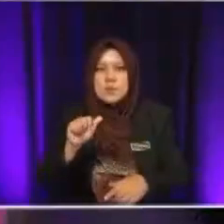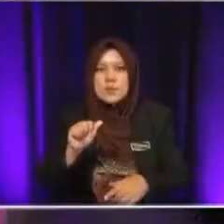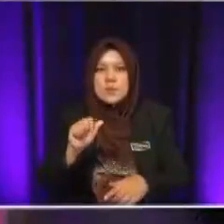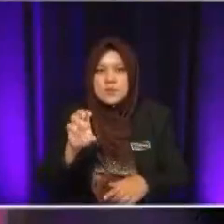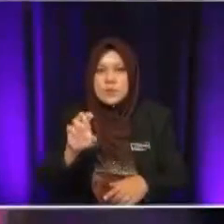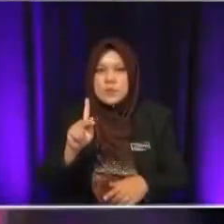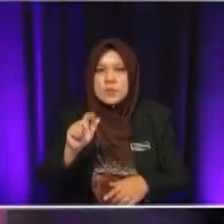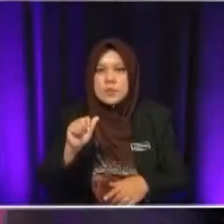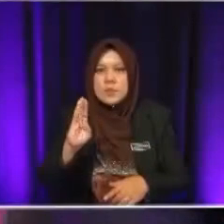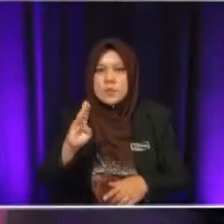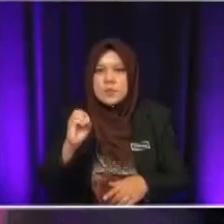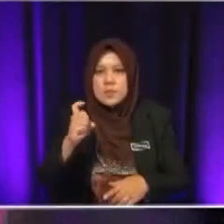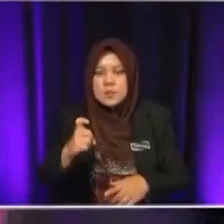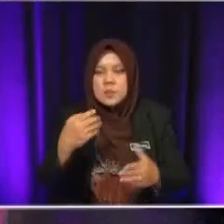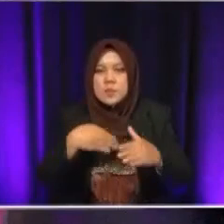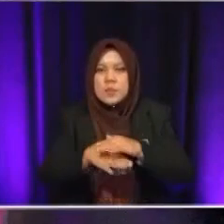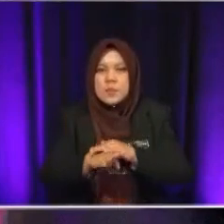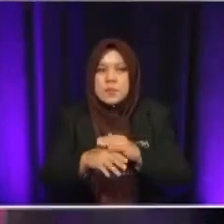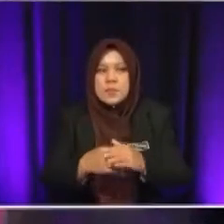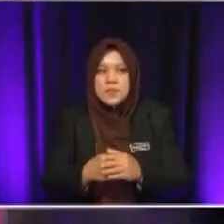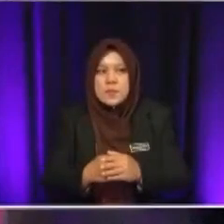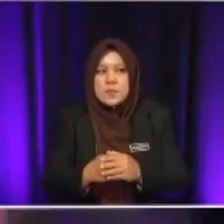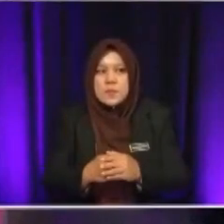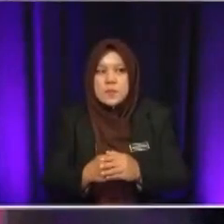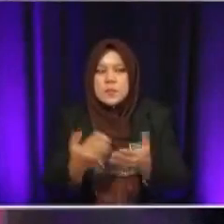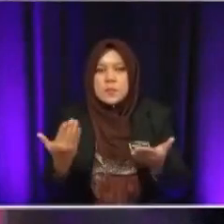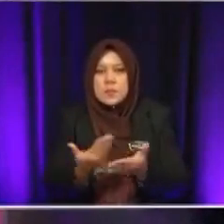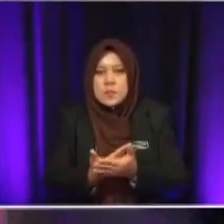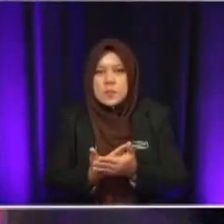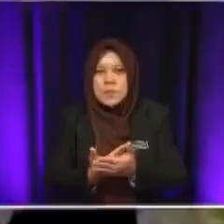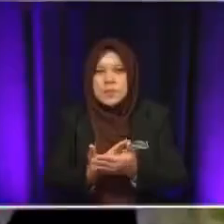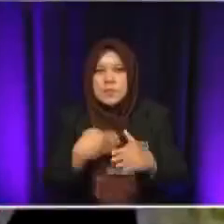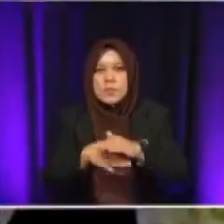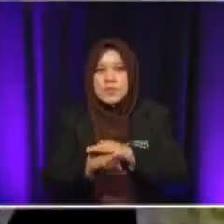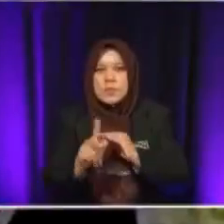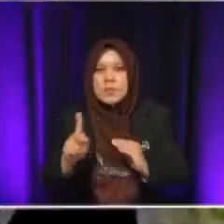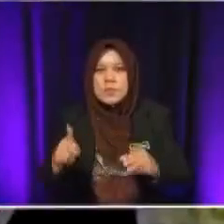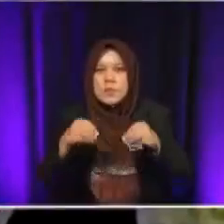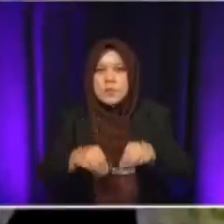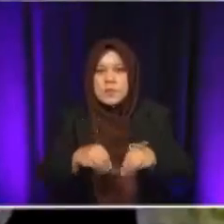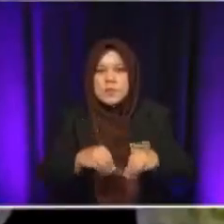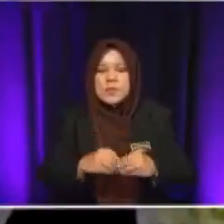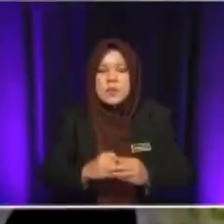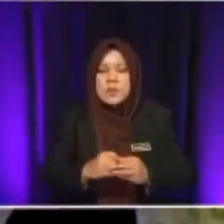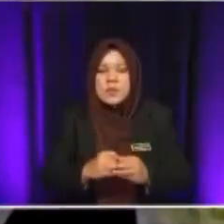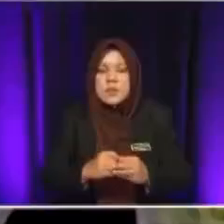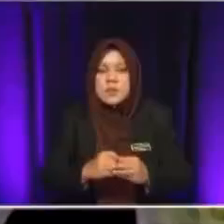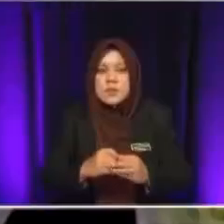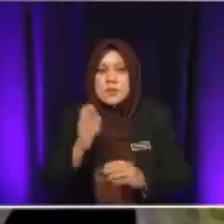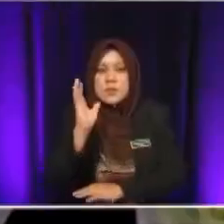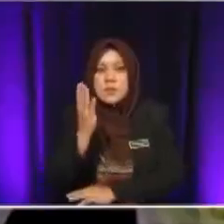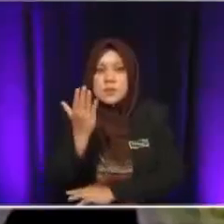Okey, Leica Balls ni bila kita masukkan, okey, kita dah masukkan Leica Balls, baru kita akan masukkan tanaman kita lah. Okey, tanaman kita,